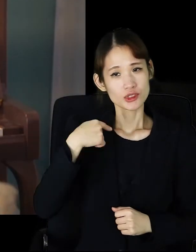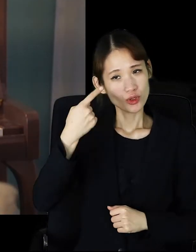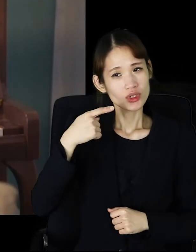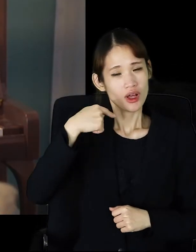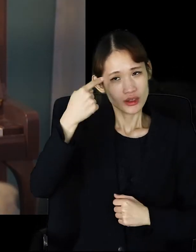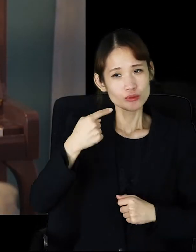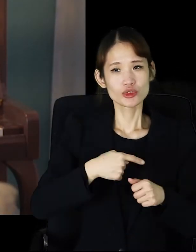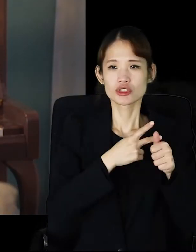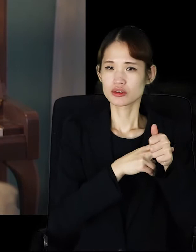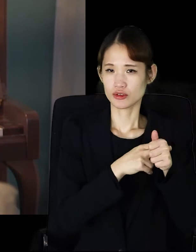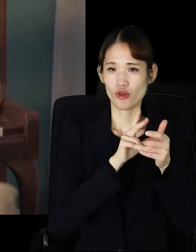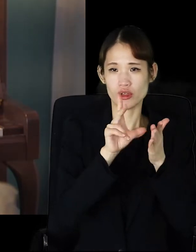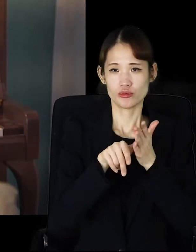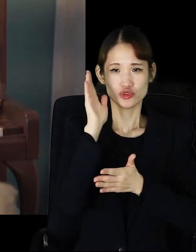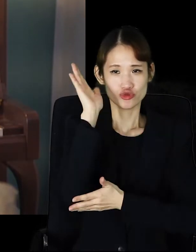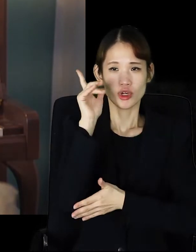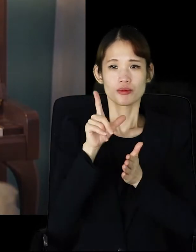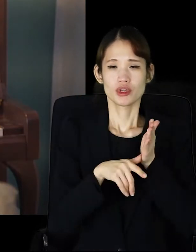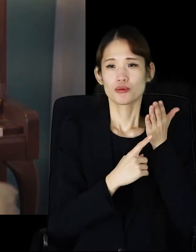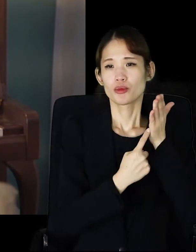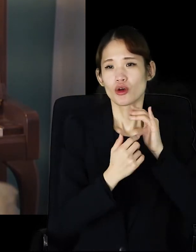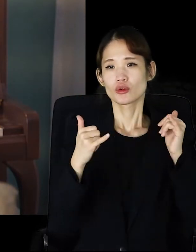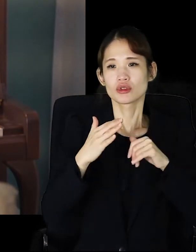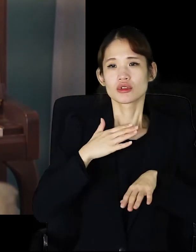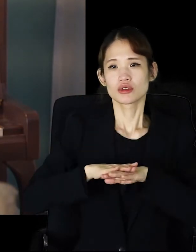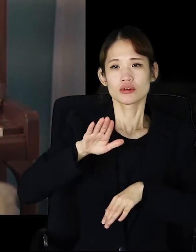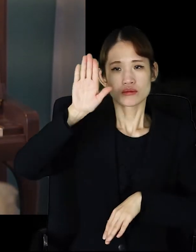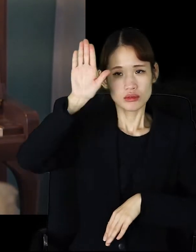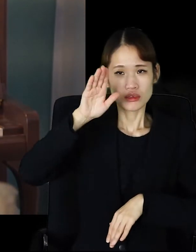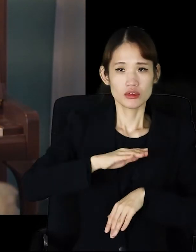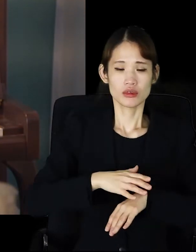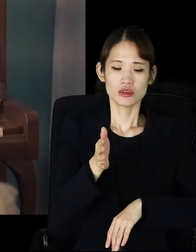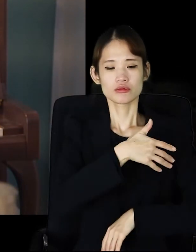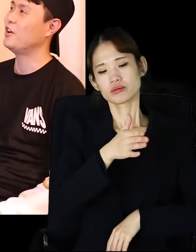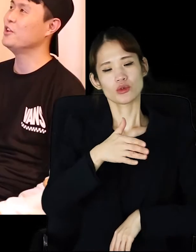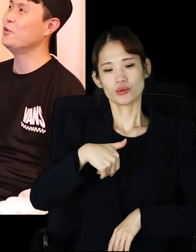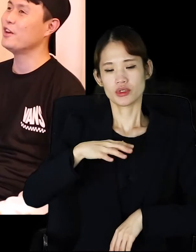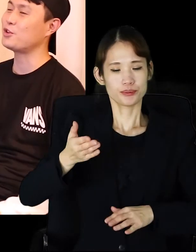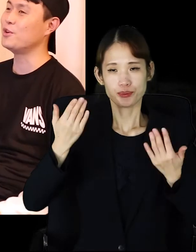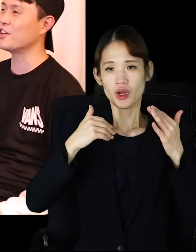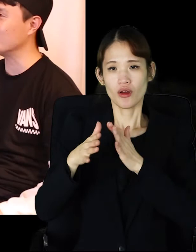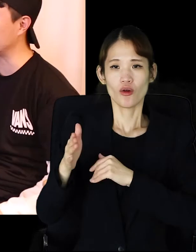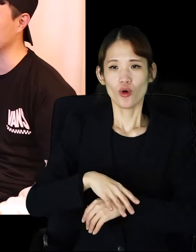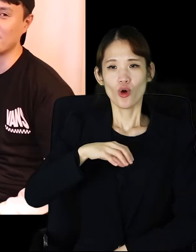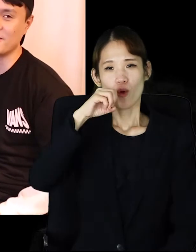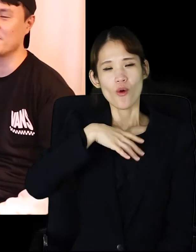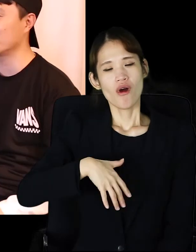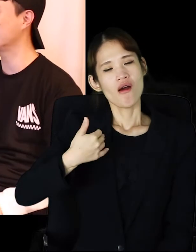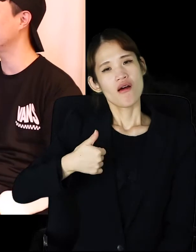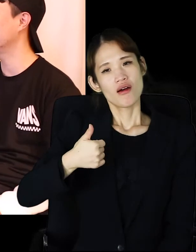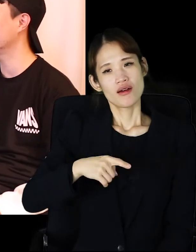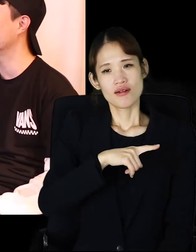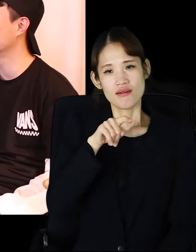다음 연도에도 그분 수업 때는 발표할 사람 없니? 제가 손을 들었는데 아무도 없네. 다음 아니 넘어가자. 왜 아이고, 투명 진짜로? 인간 취급을